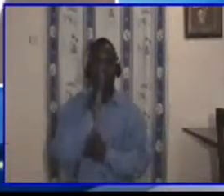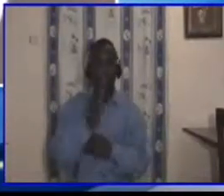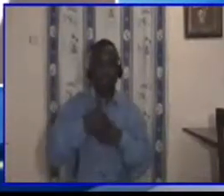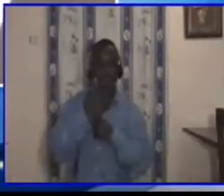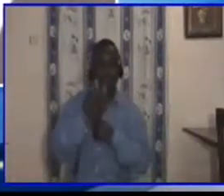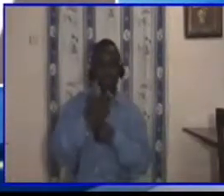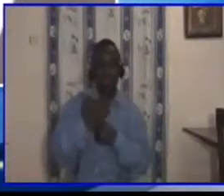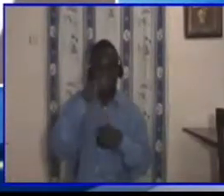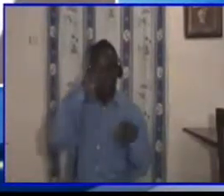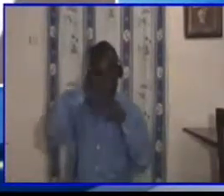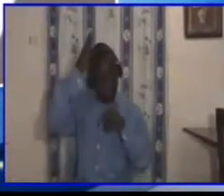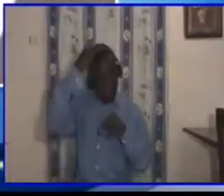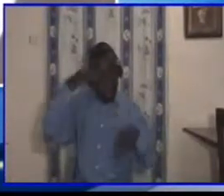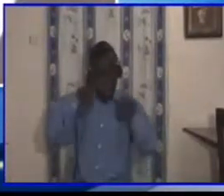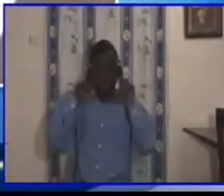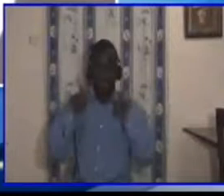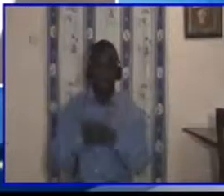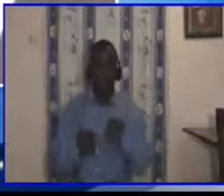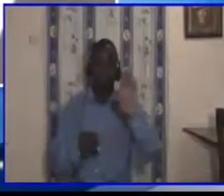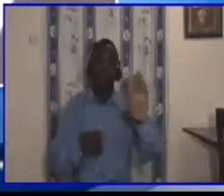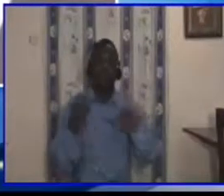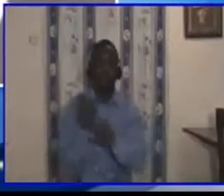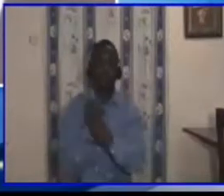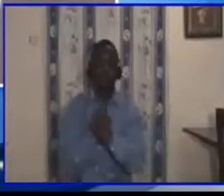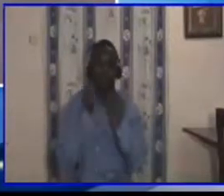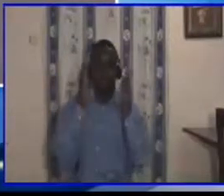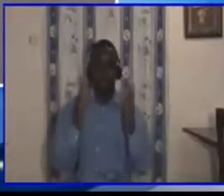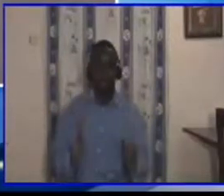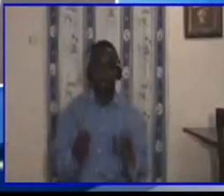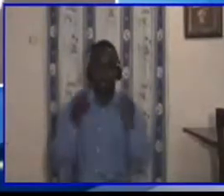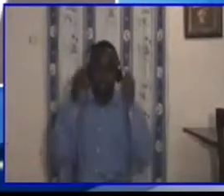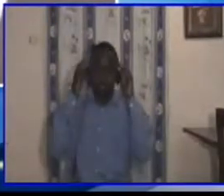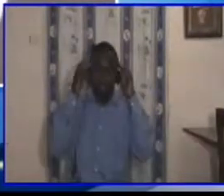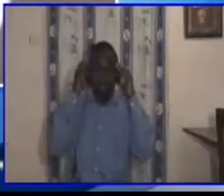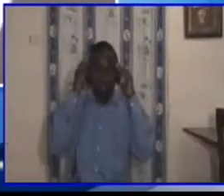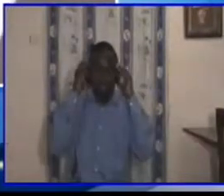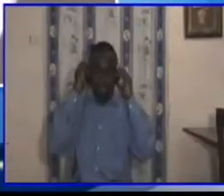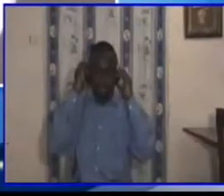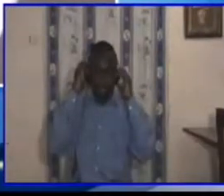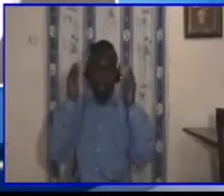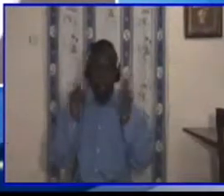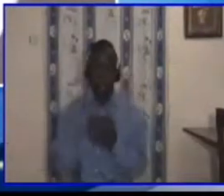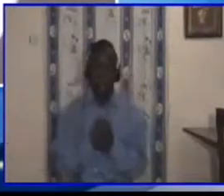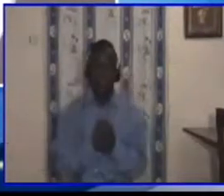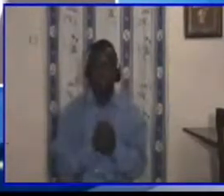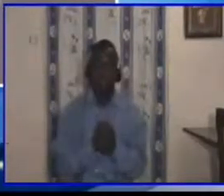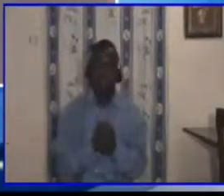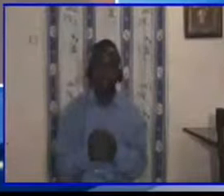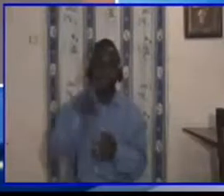quando il nostro dio ha inviato quella umbra nam il suo servitore